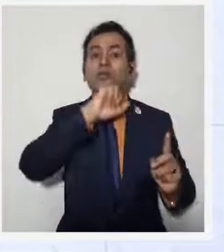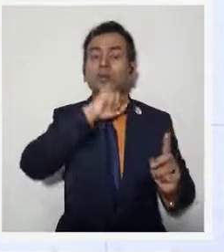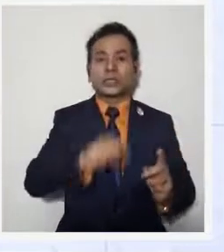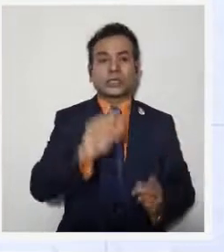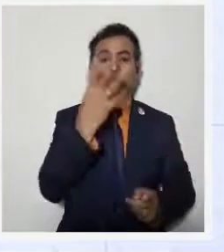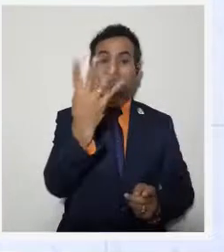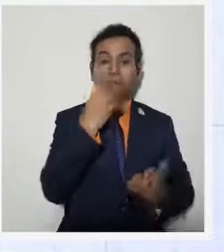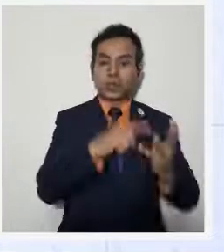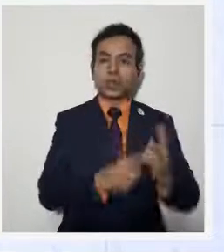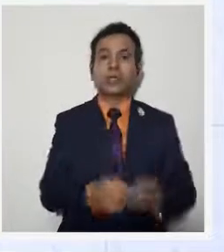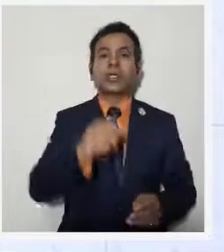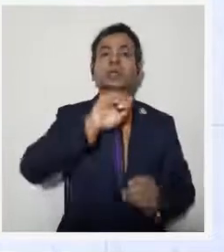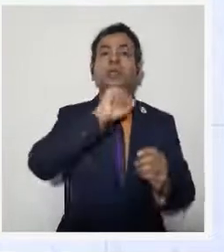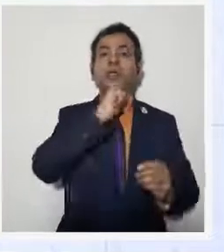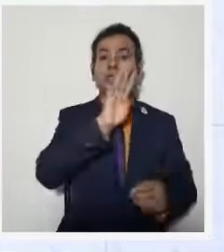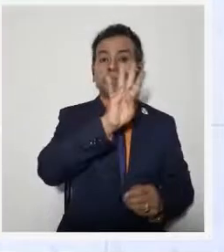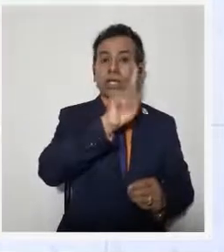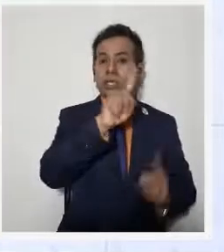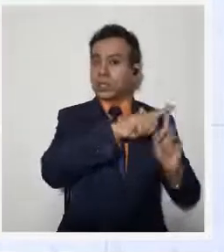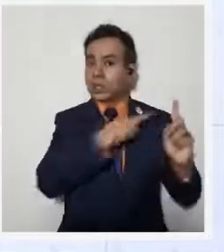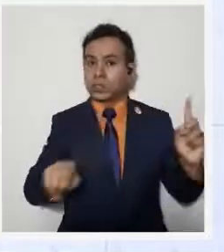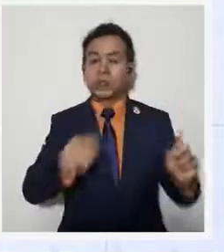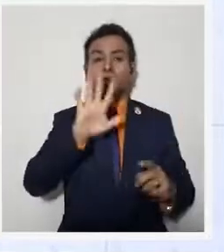61 থেকে 70 বছরের মধ্যে 1 জন,